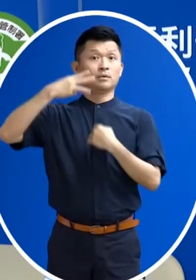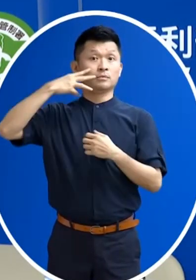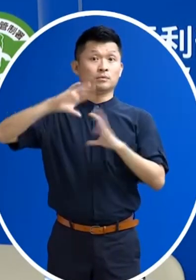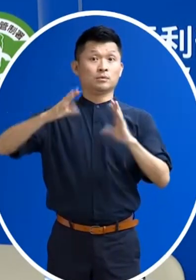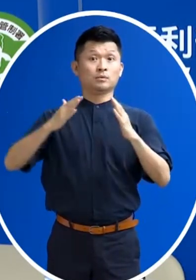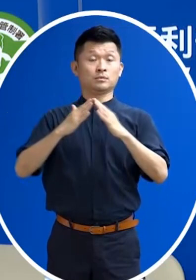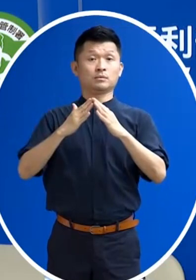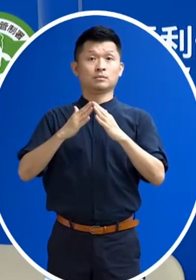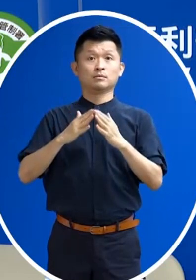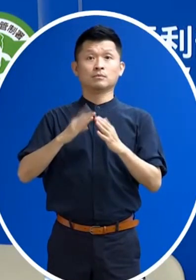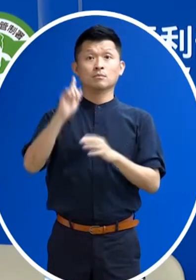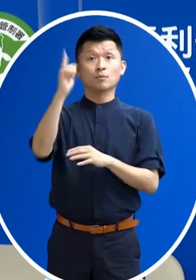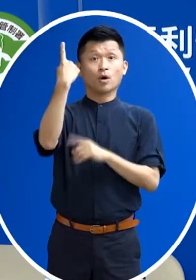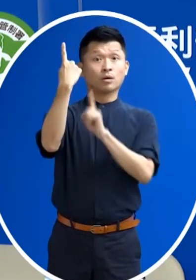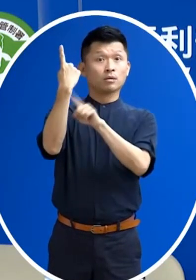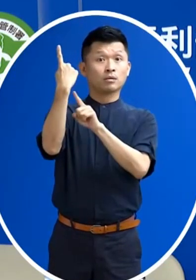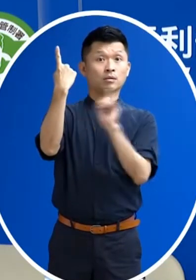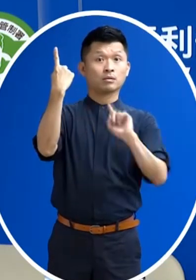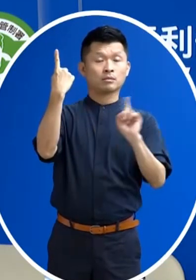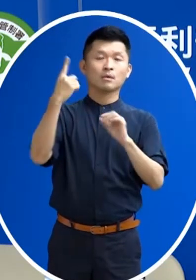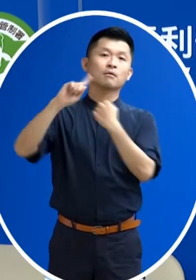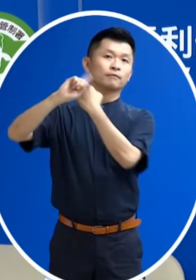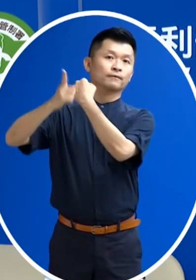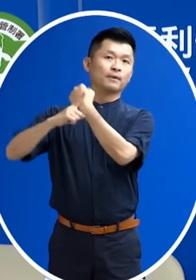是法律。那至于说，